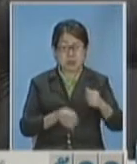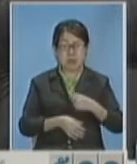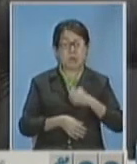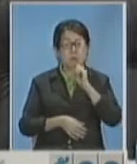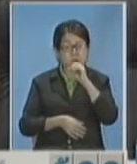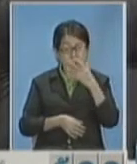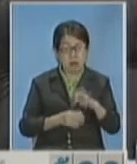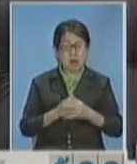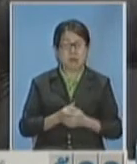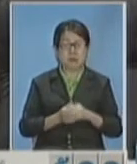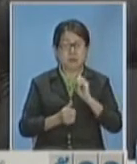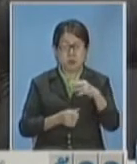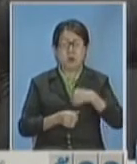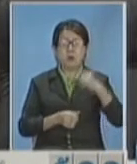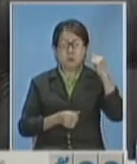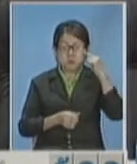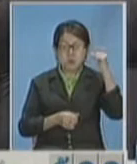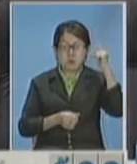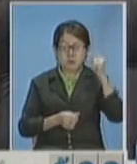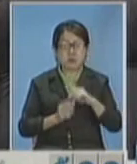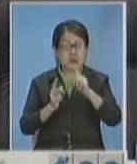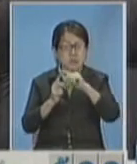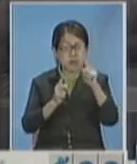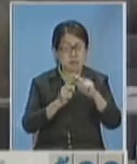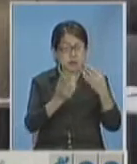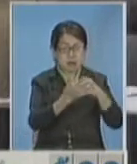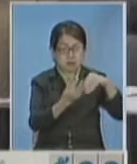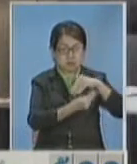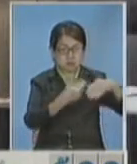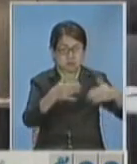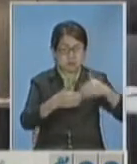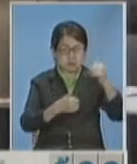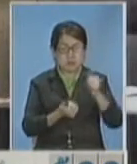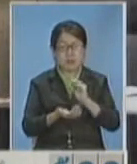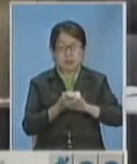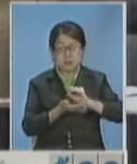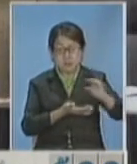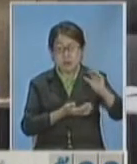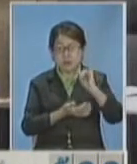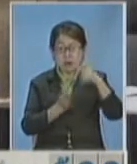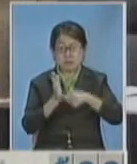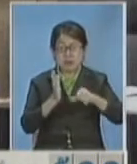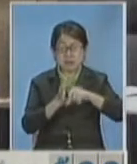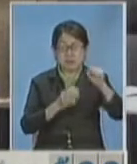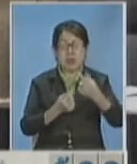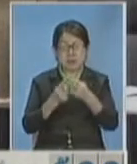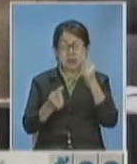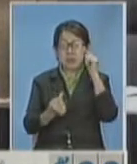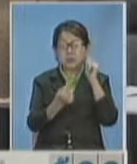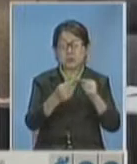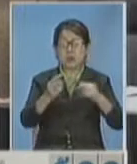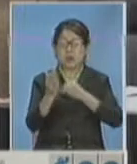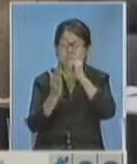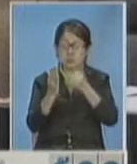าเราเข้าใจดีค่ะว่าที่ไหนเนี่ยเป็นที่หารายได้ก็ต้องส่งรายได้ไปให้แต่เราก็คำนึงถึงจังหวัดที่มีประชาชน